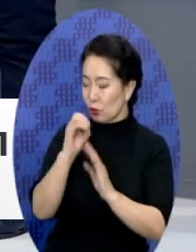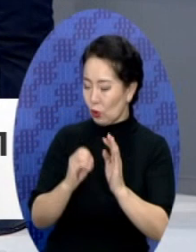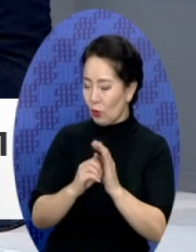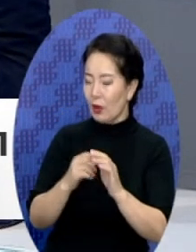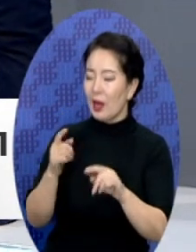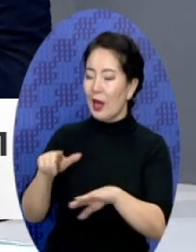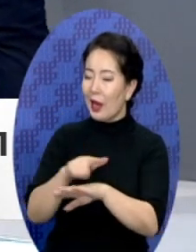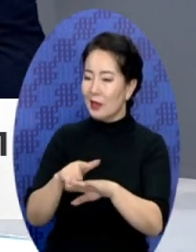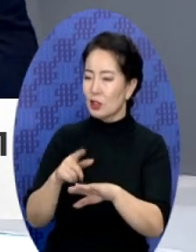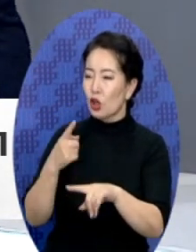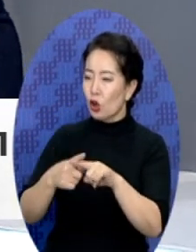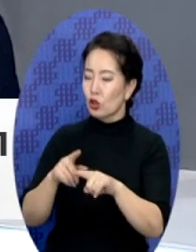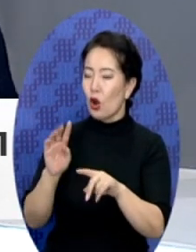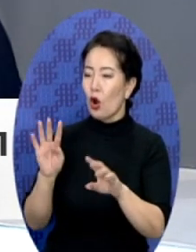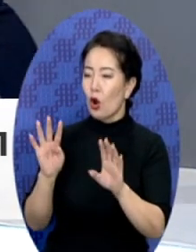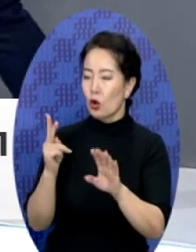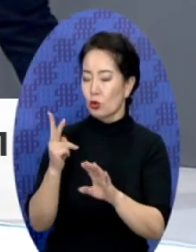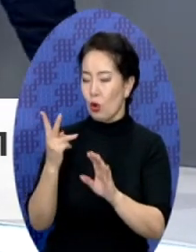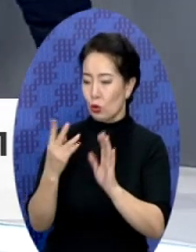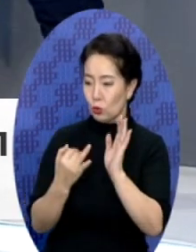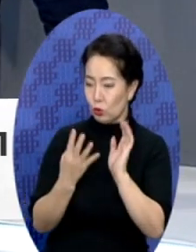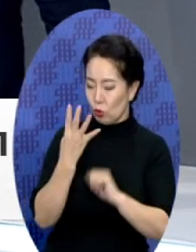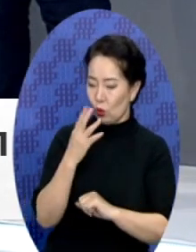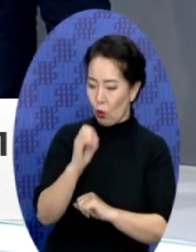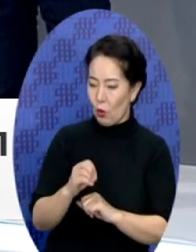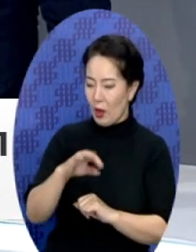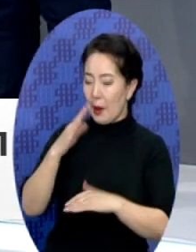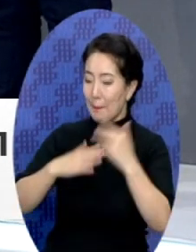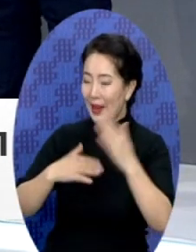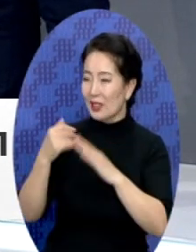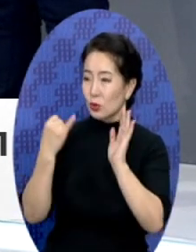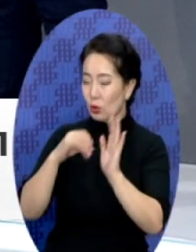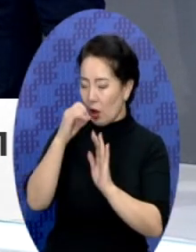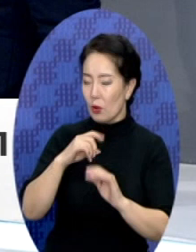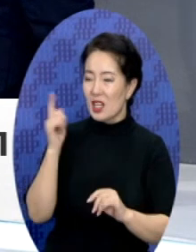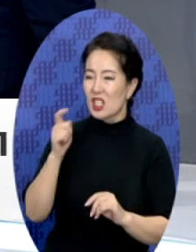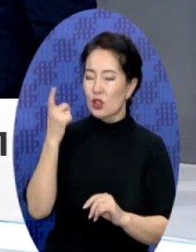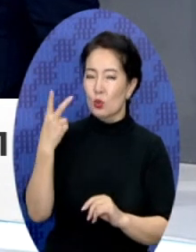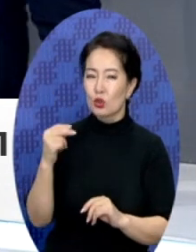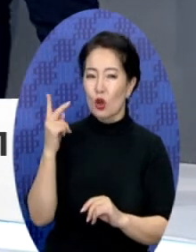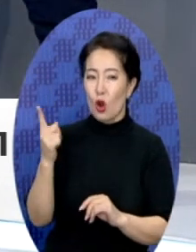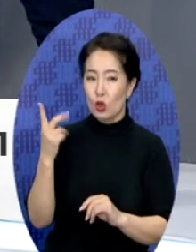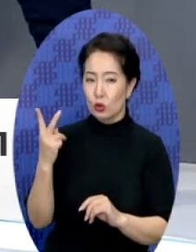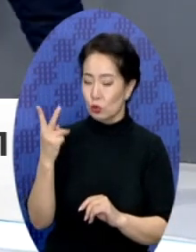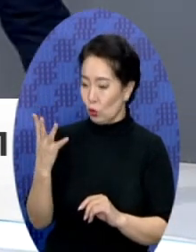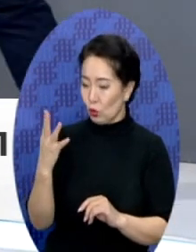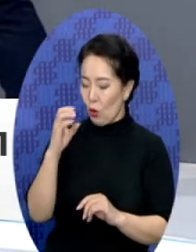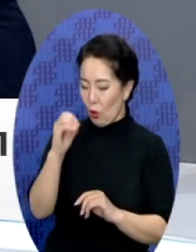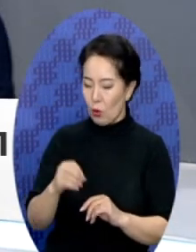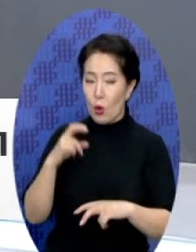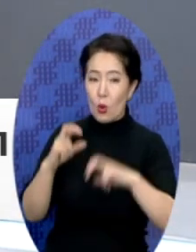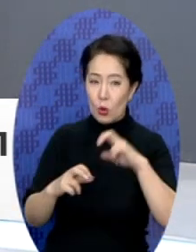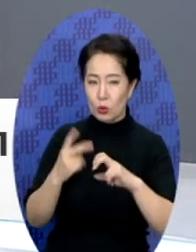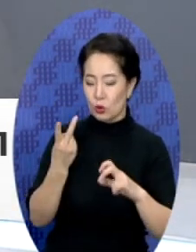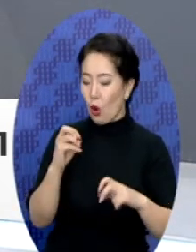аж ахуй 24%, за барилга 6%, дулаан эрчим хүчний станц 24%, за үйлдвэрлэлд нэг 20% бол яг